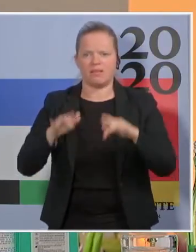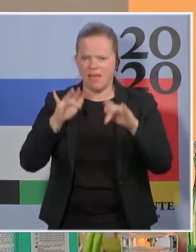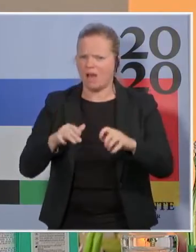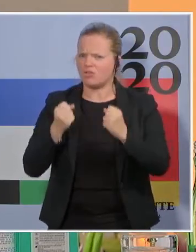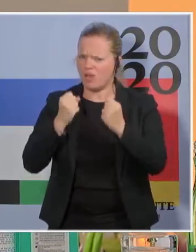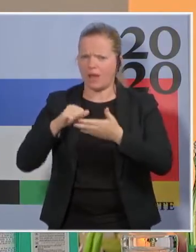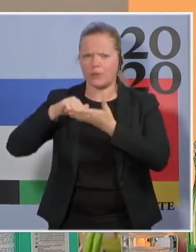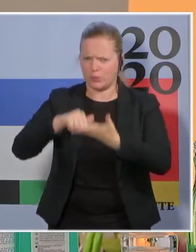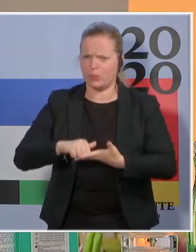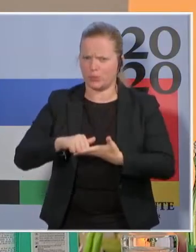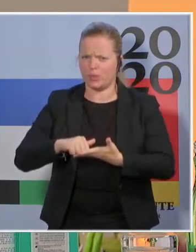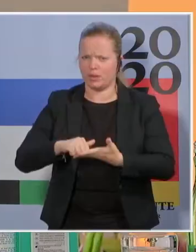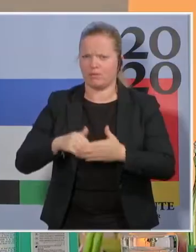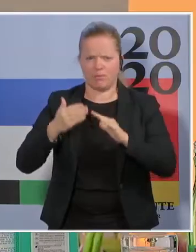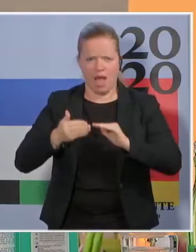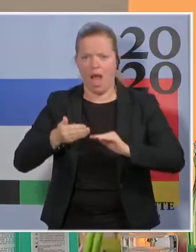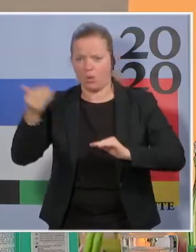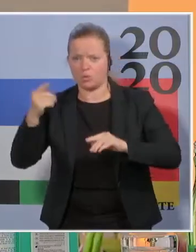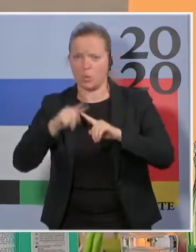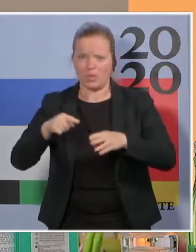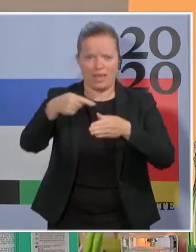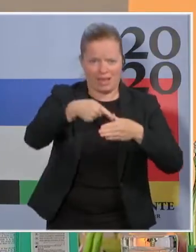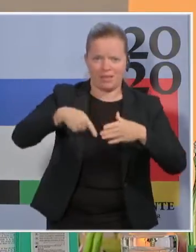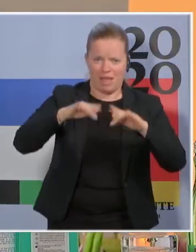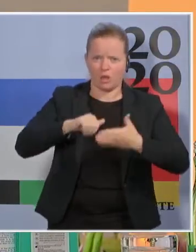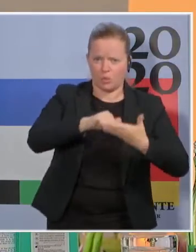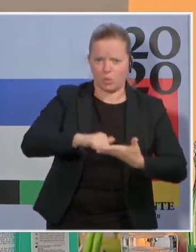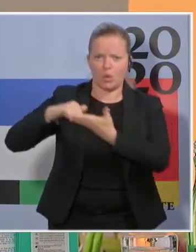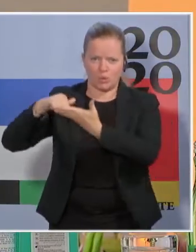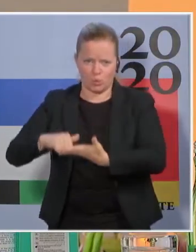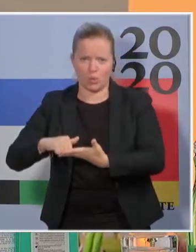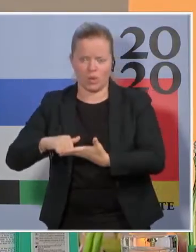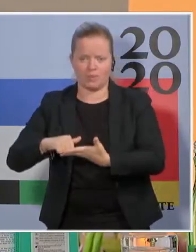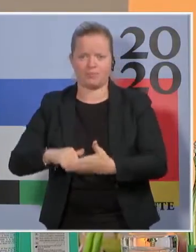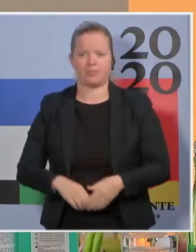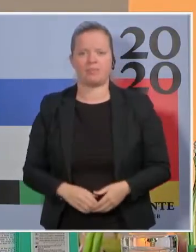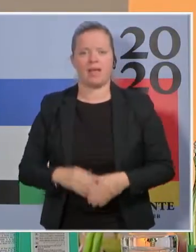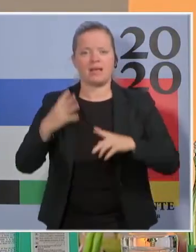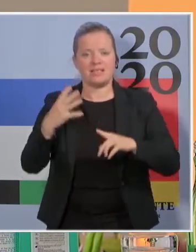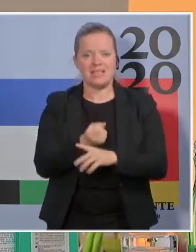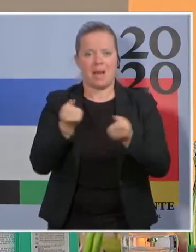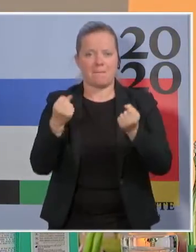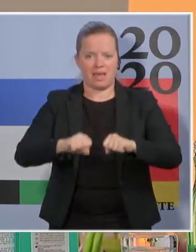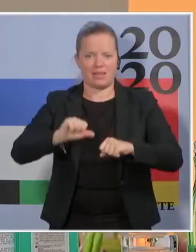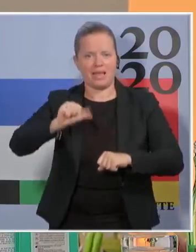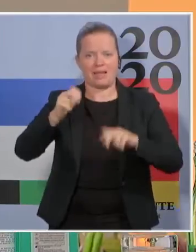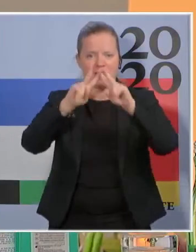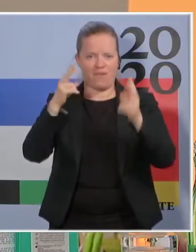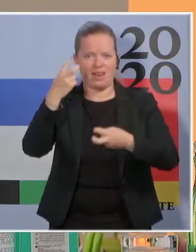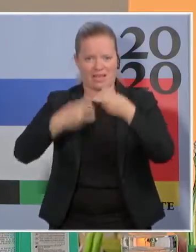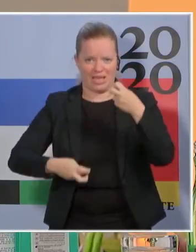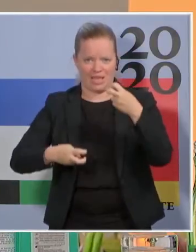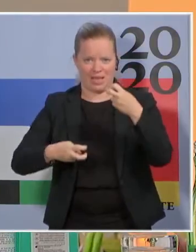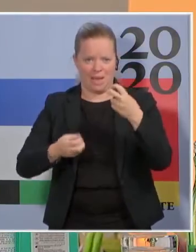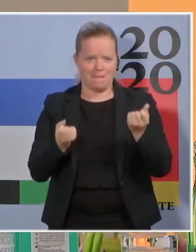Druck von außen wie von innen. Die Siegermächte des Ersten Weltkriegs wollten mit